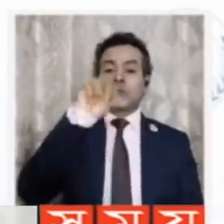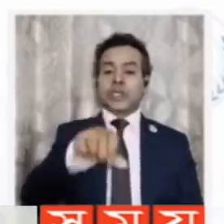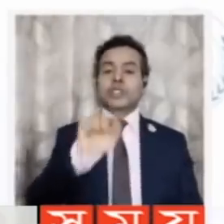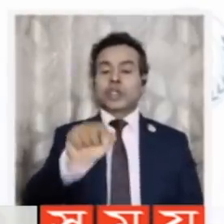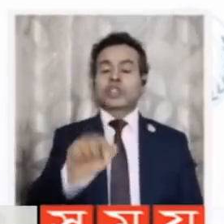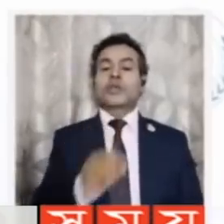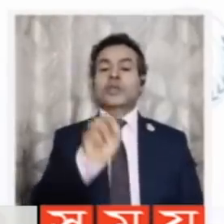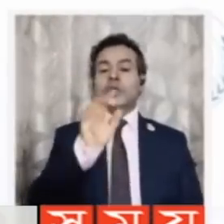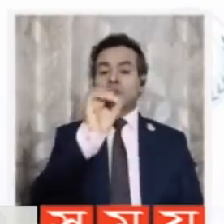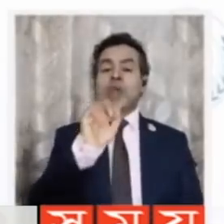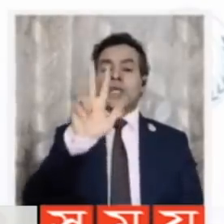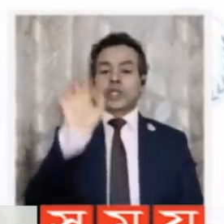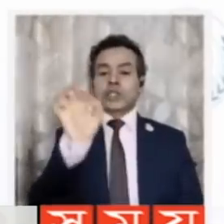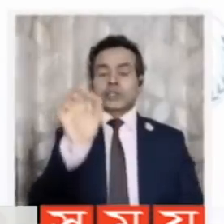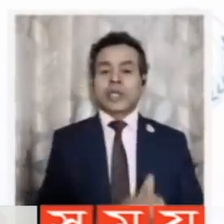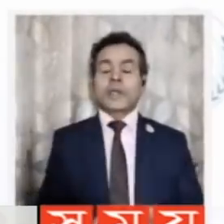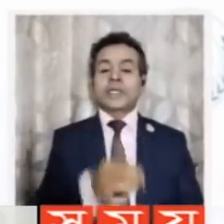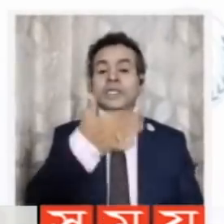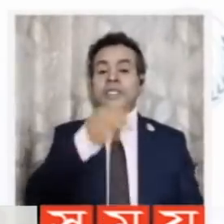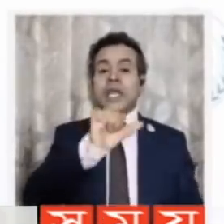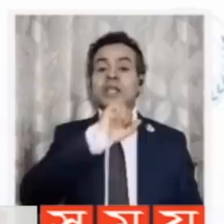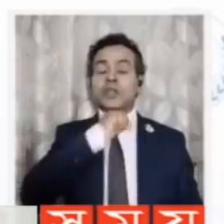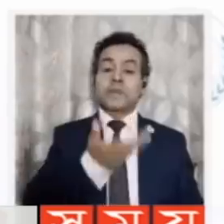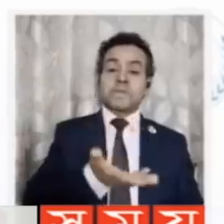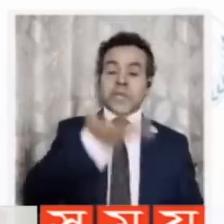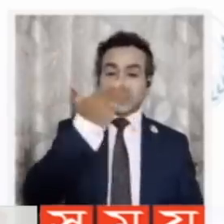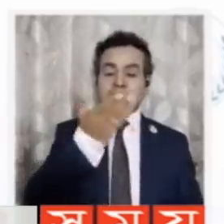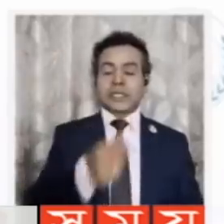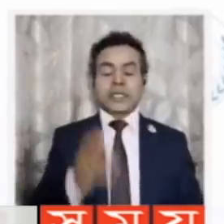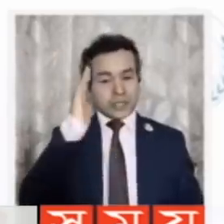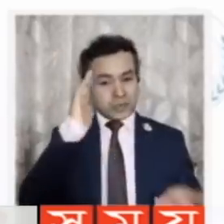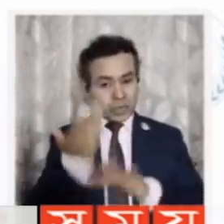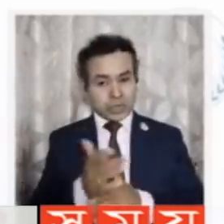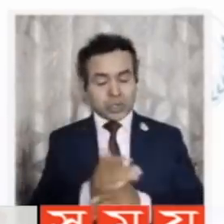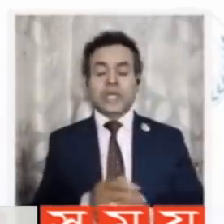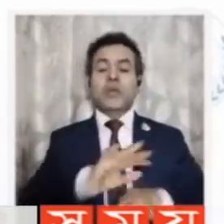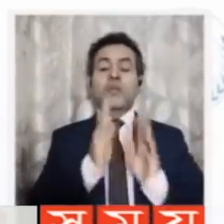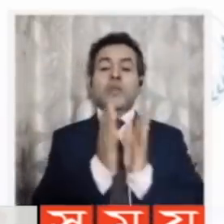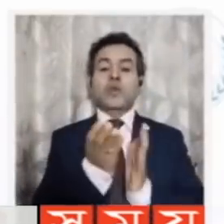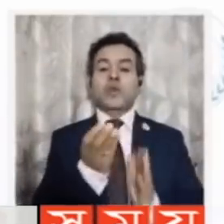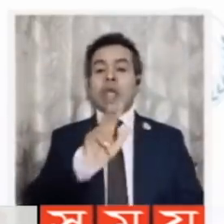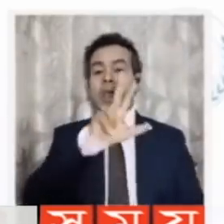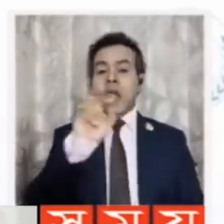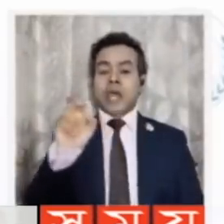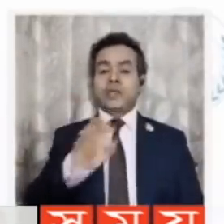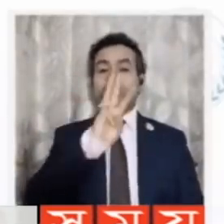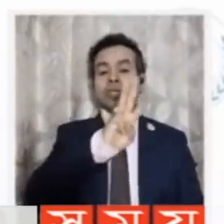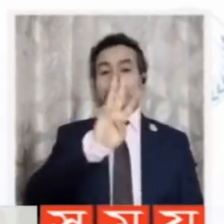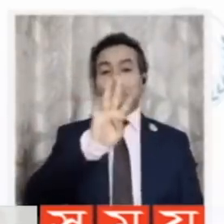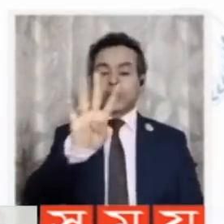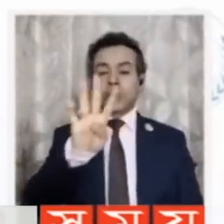29.08%, এবং 60 ব্যক্তি যারা মৃত্যুবরণ করেছেন তাদের সংখ্যা হলো 834 জন,